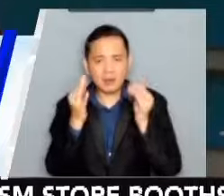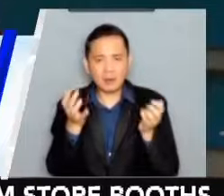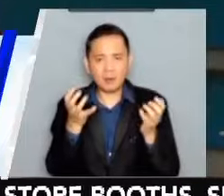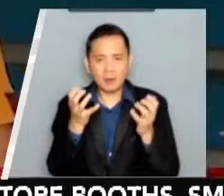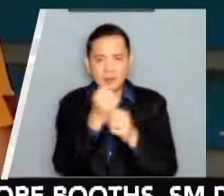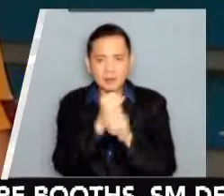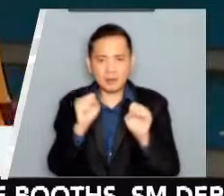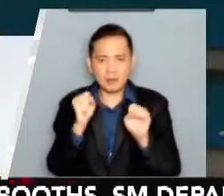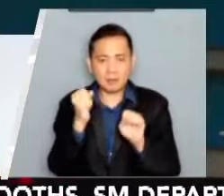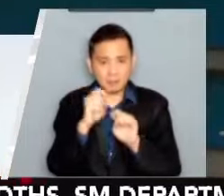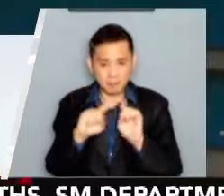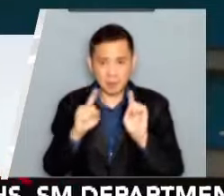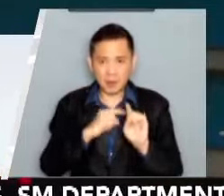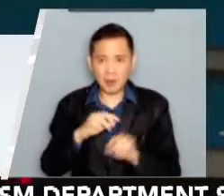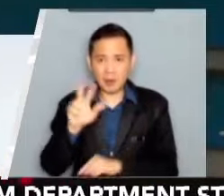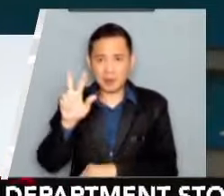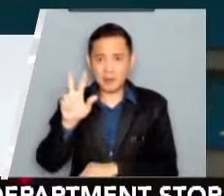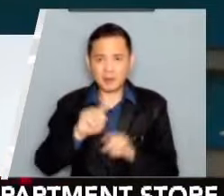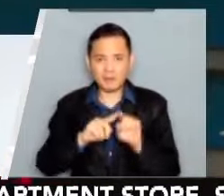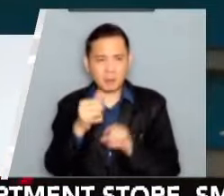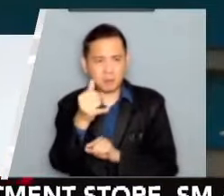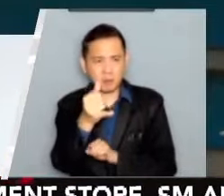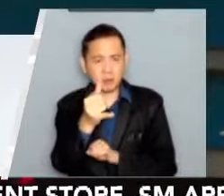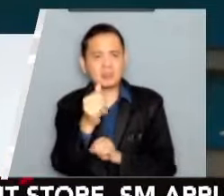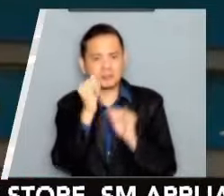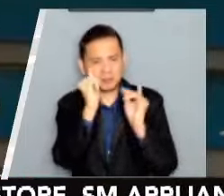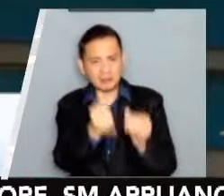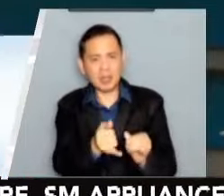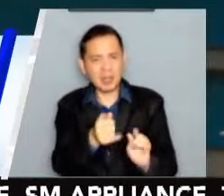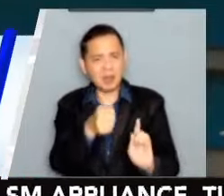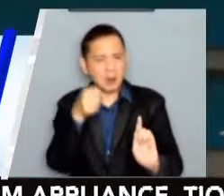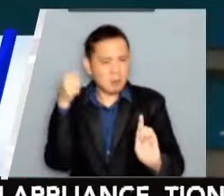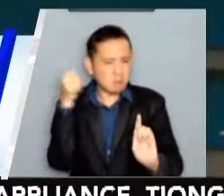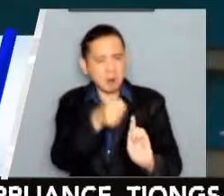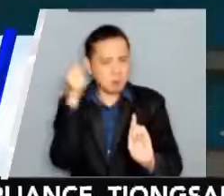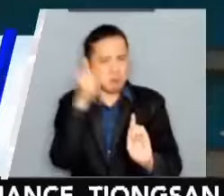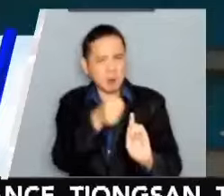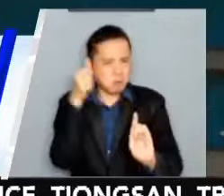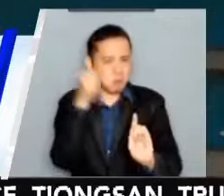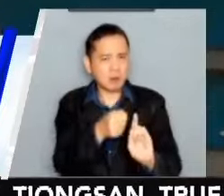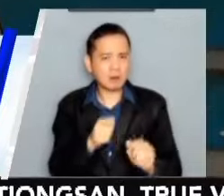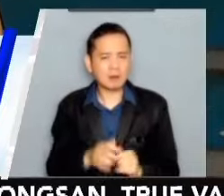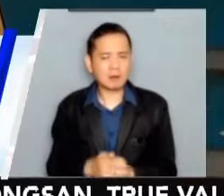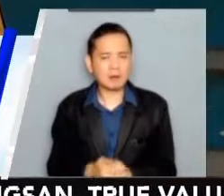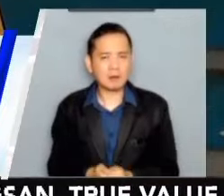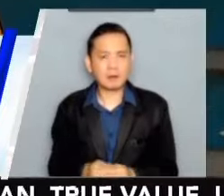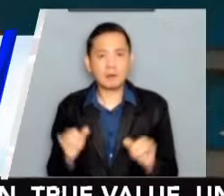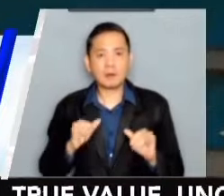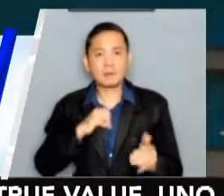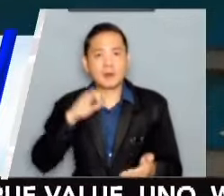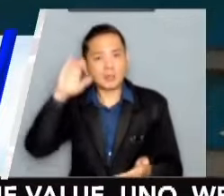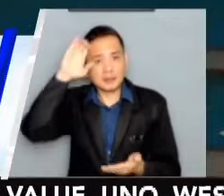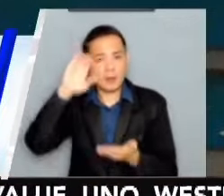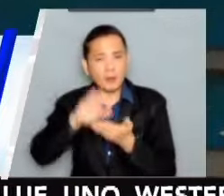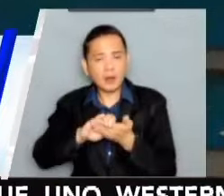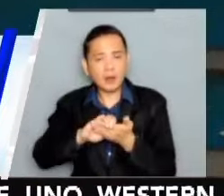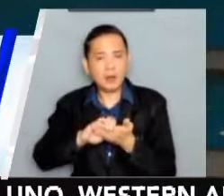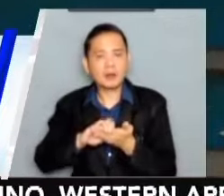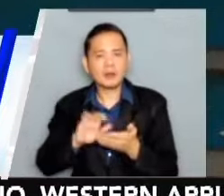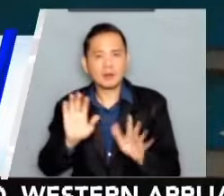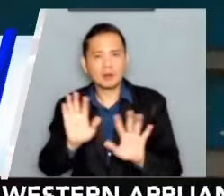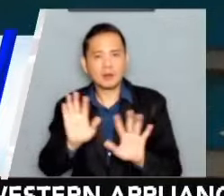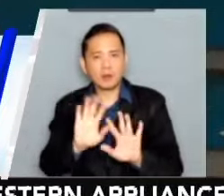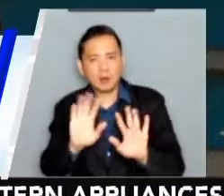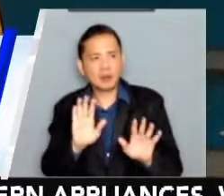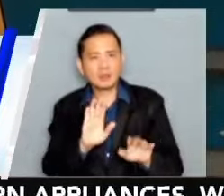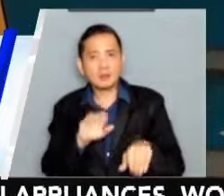na po ang nakatutok sa kanya, hindi pa rin po siya tumitigil. Tsaka inalawan po siya ng asawa ko nung motor para makuha